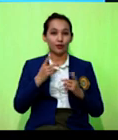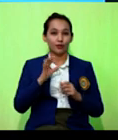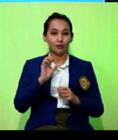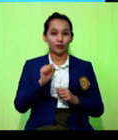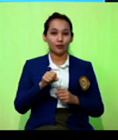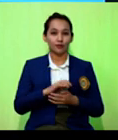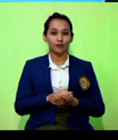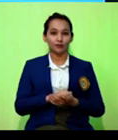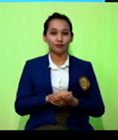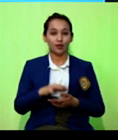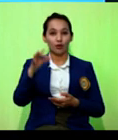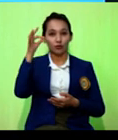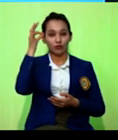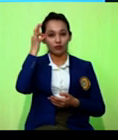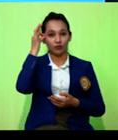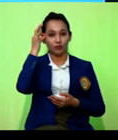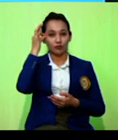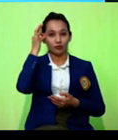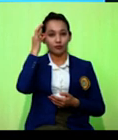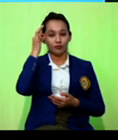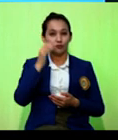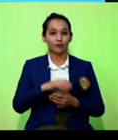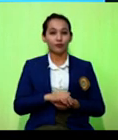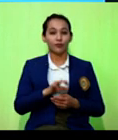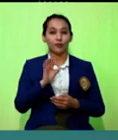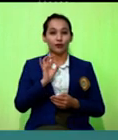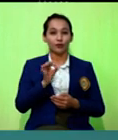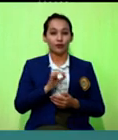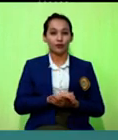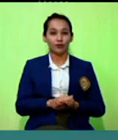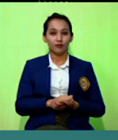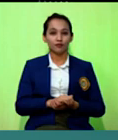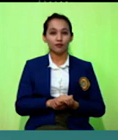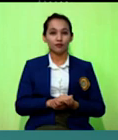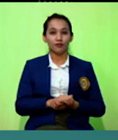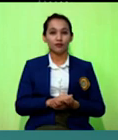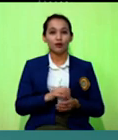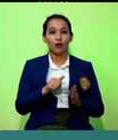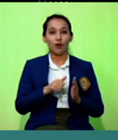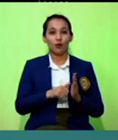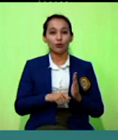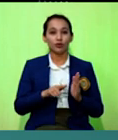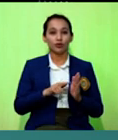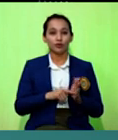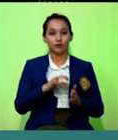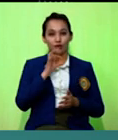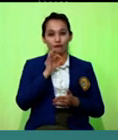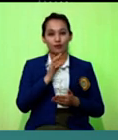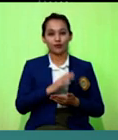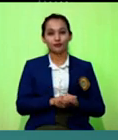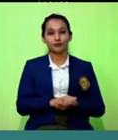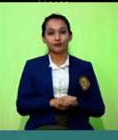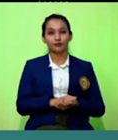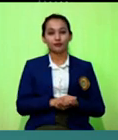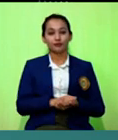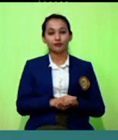yodingizga olingchi? Ha, to'ppa to'g'ri bolajonlar. Bu 670 ga teng.